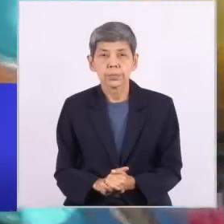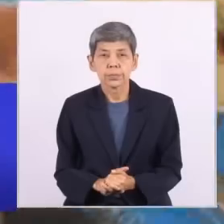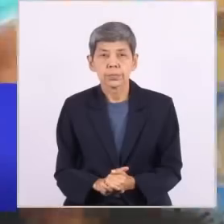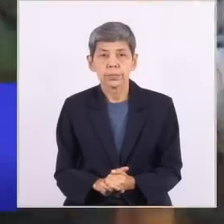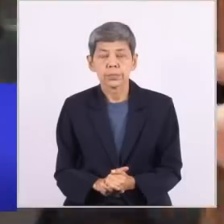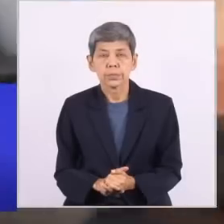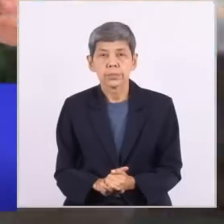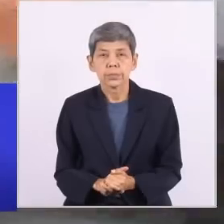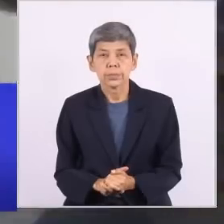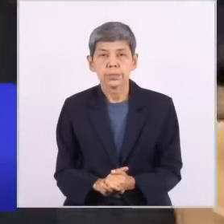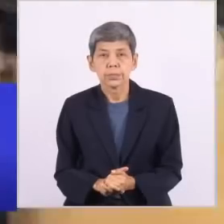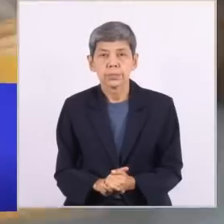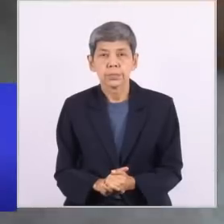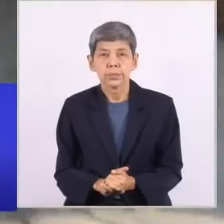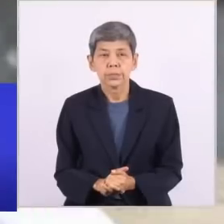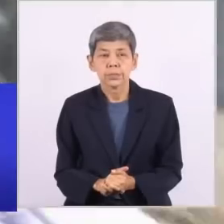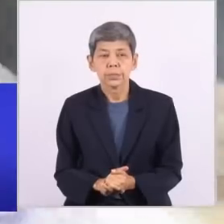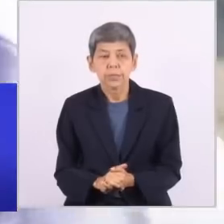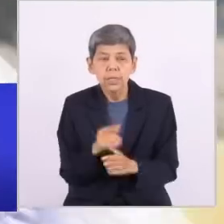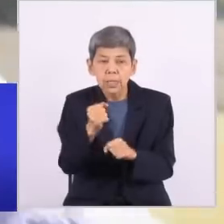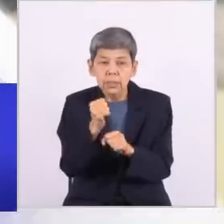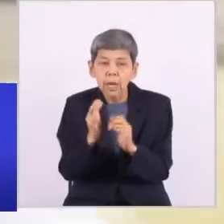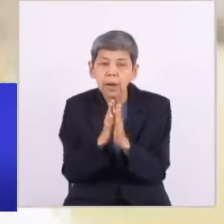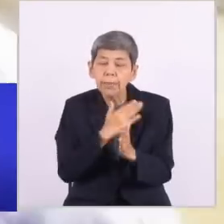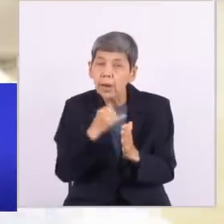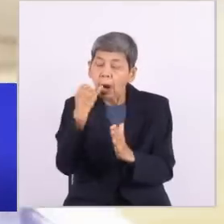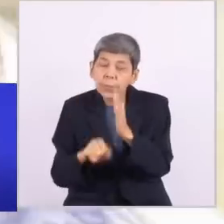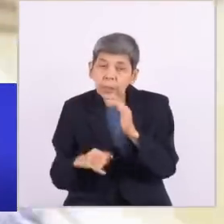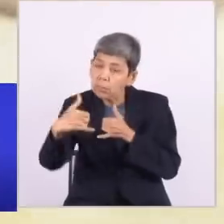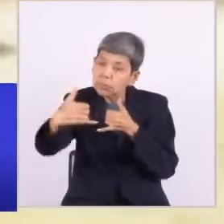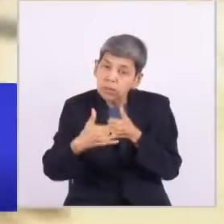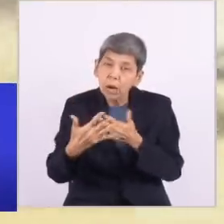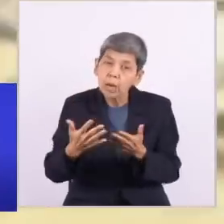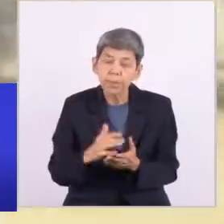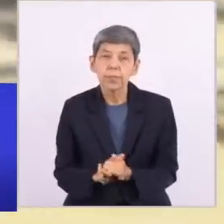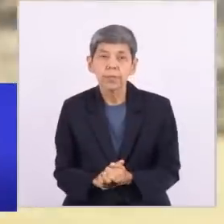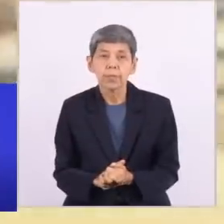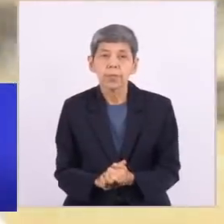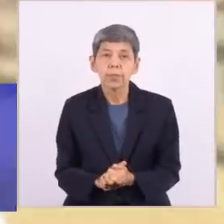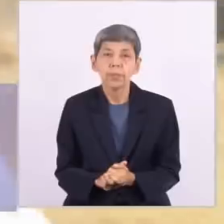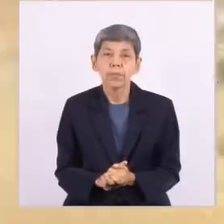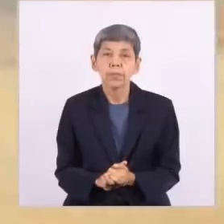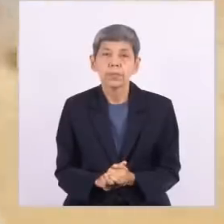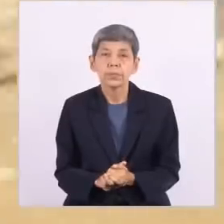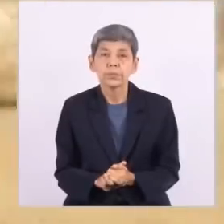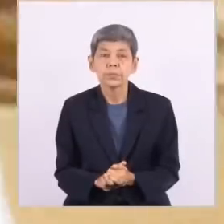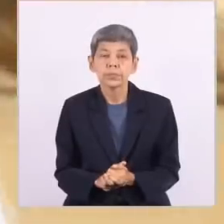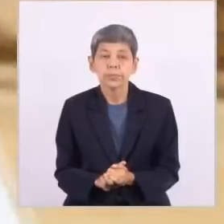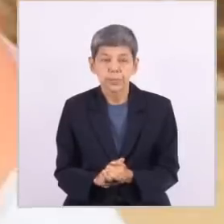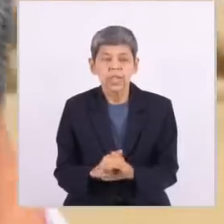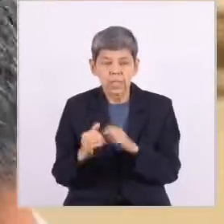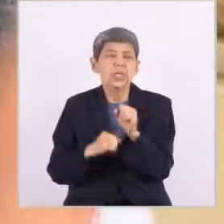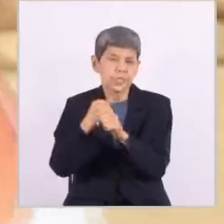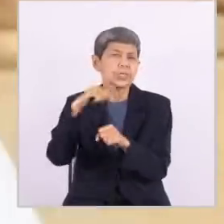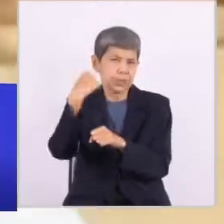มันเป็นเหตุการณ์ที่เกิดขึ้นตอนที่เราเป็นเด็กหรือว่าจะเป็นคารวาสปกติหรือ10กว่าปีเหร